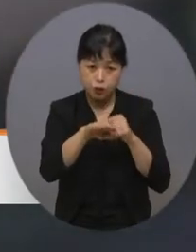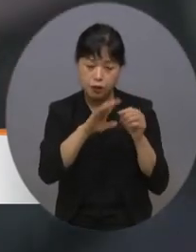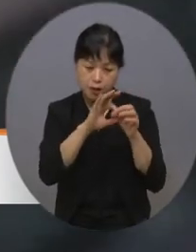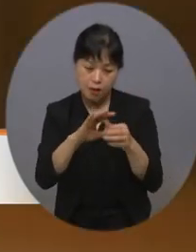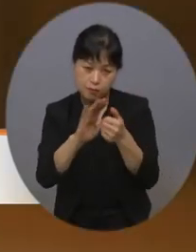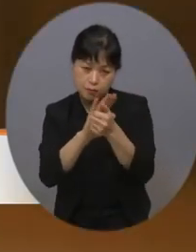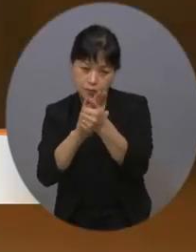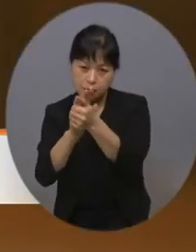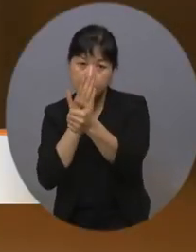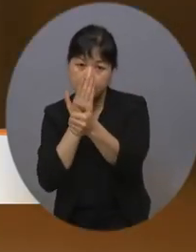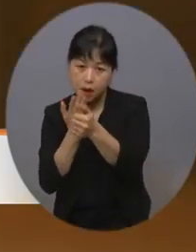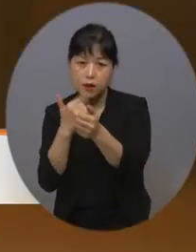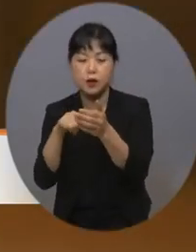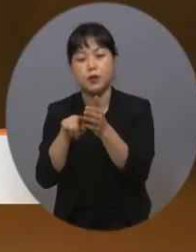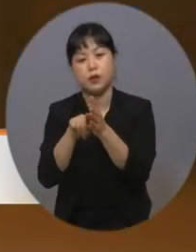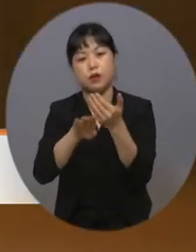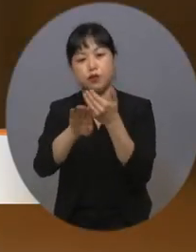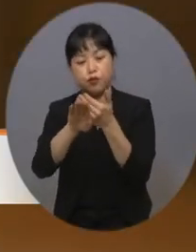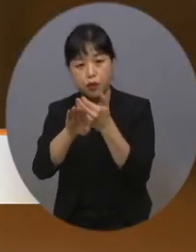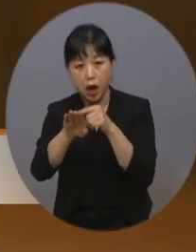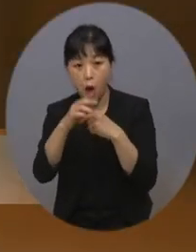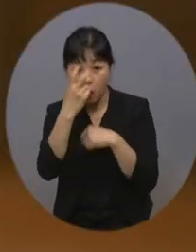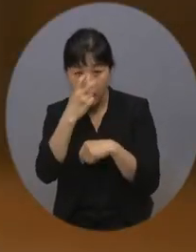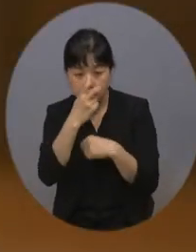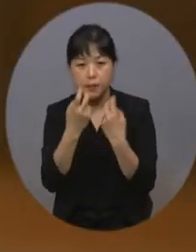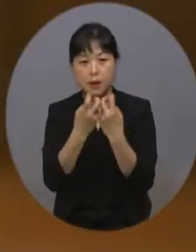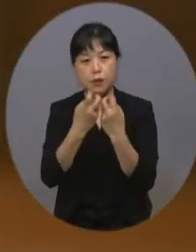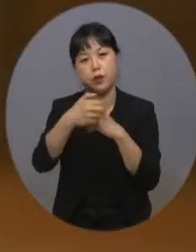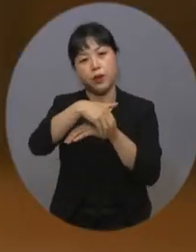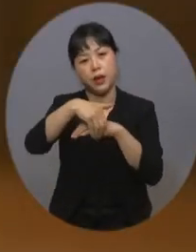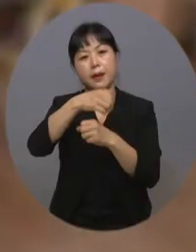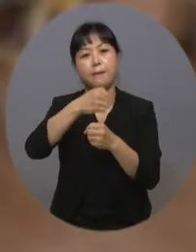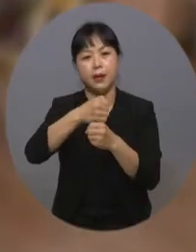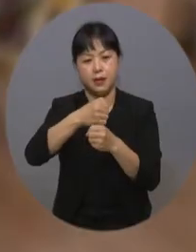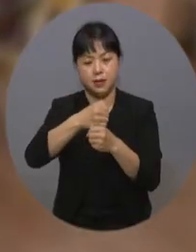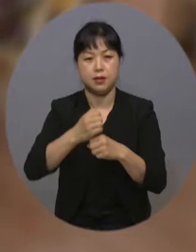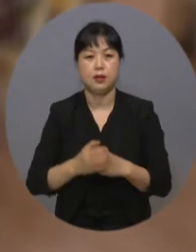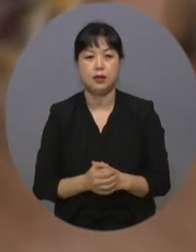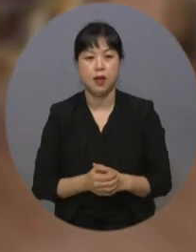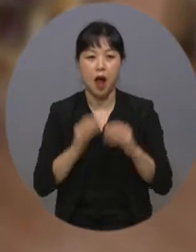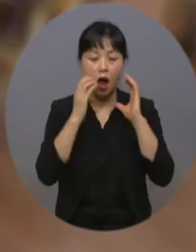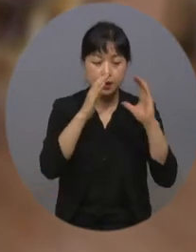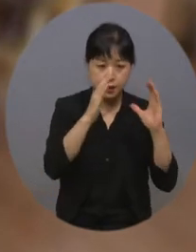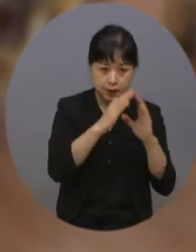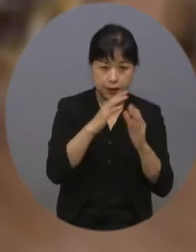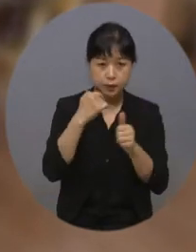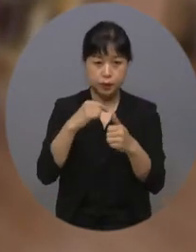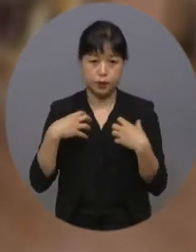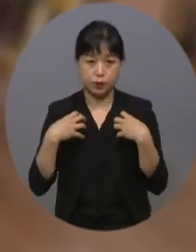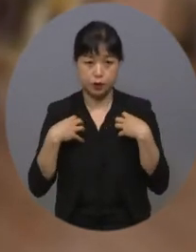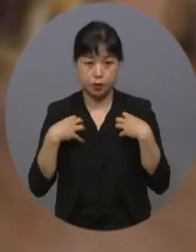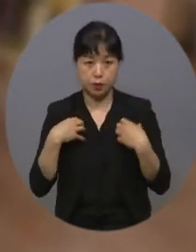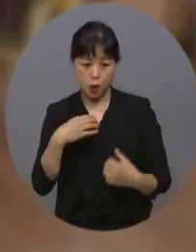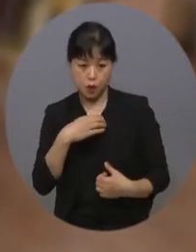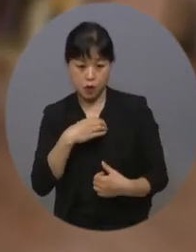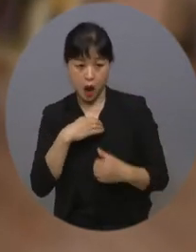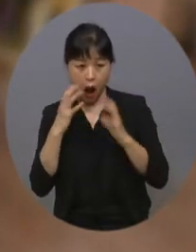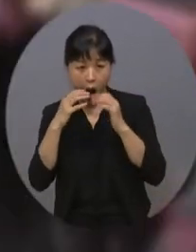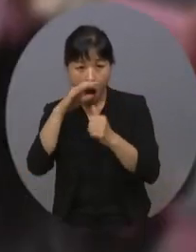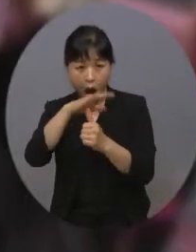있도록 사례관리 책에도 구축할 계획입니다 어린이 질 교육청과 위기 아동 정보공유를